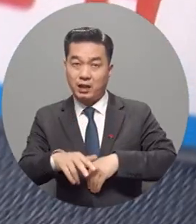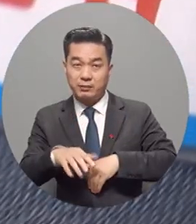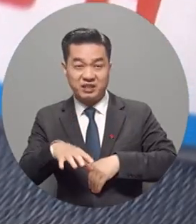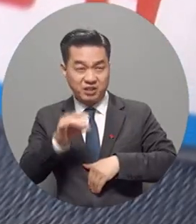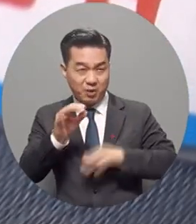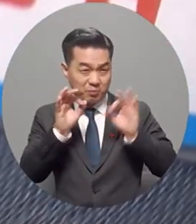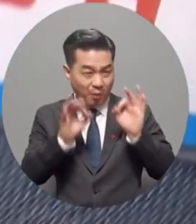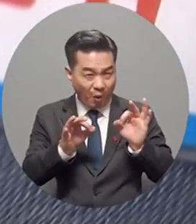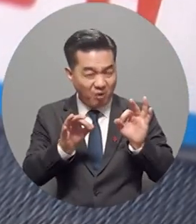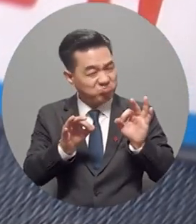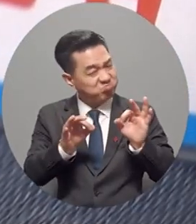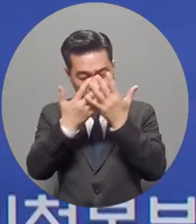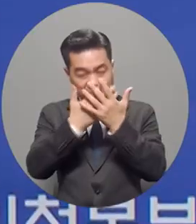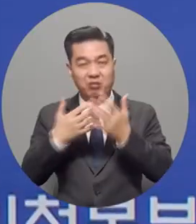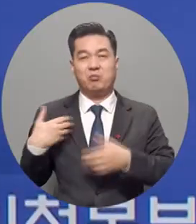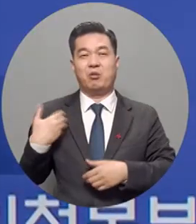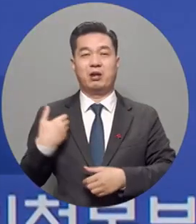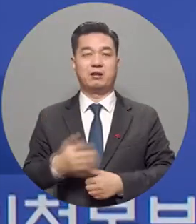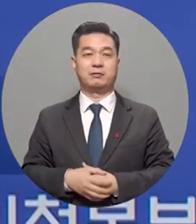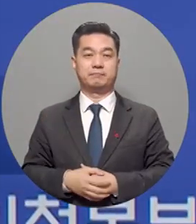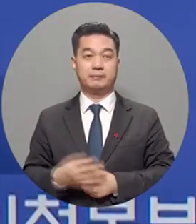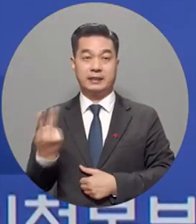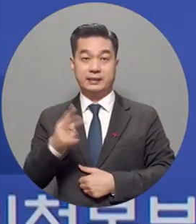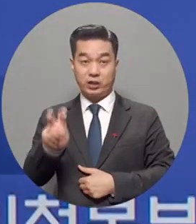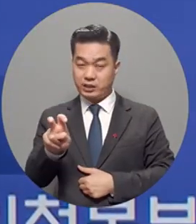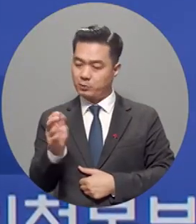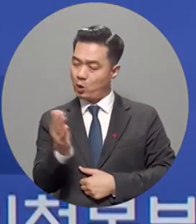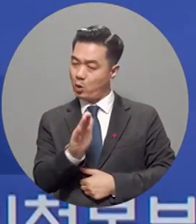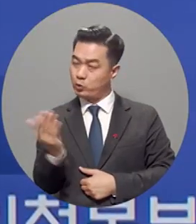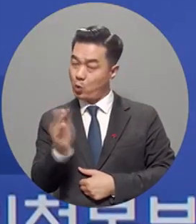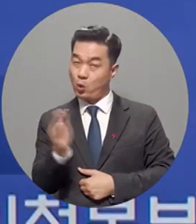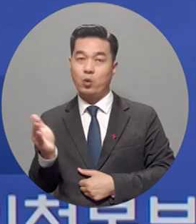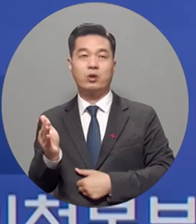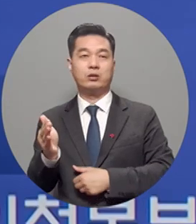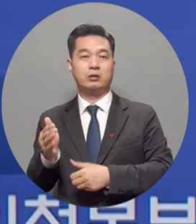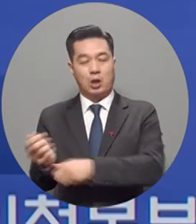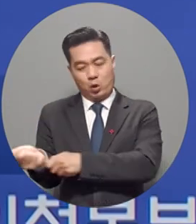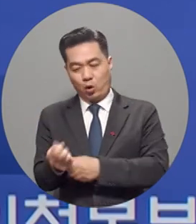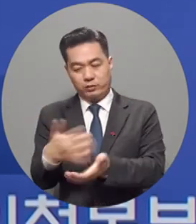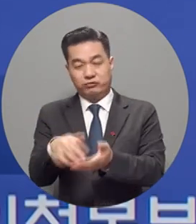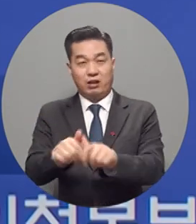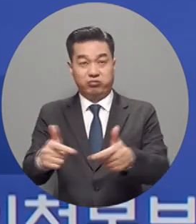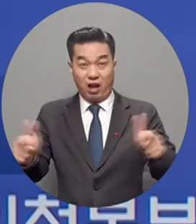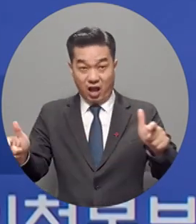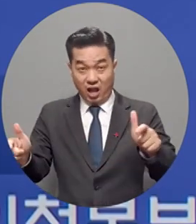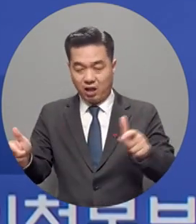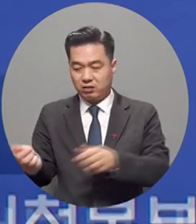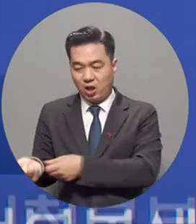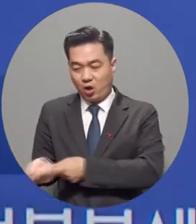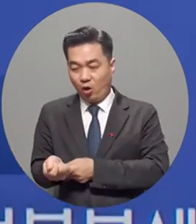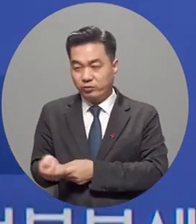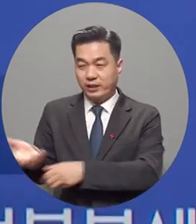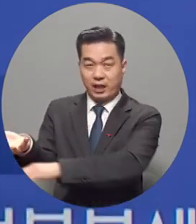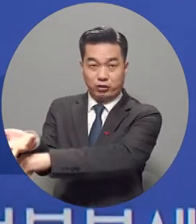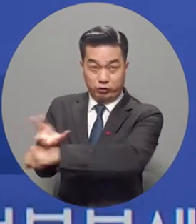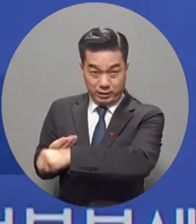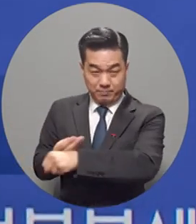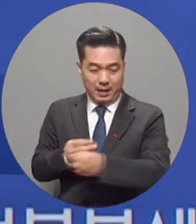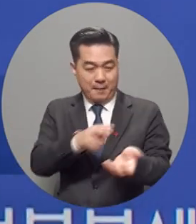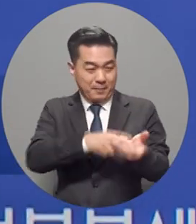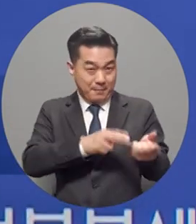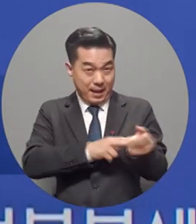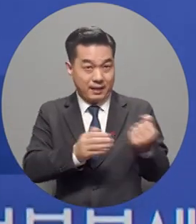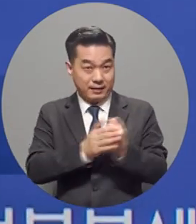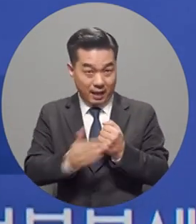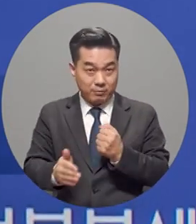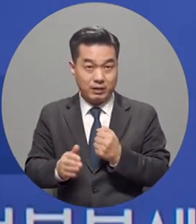쉽지 않았습니다 2020년 전으로 골프 인구가 증가하자 골프채를 수입해 판매하기로 하고 정품에도 싼